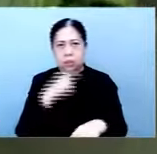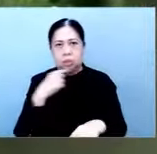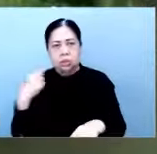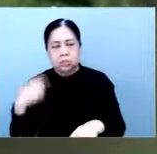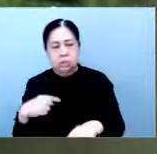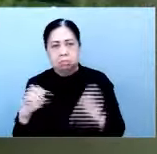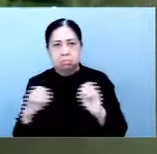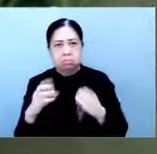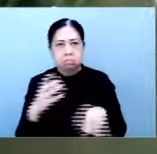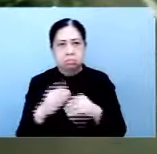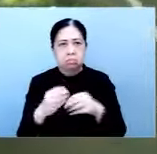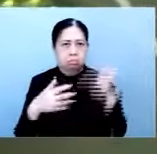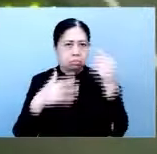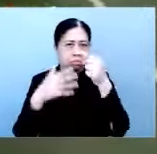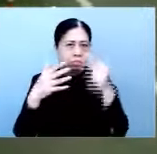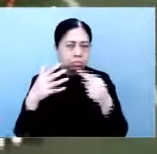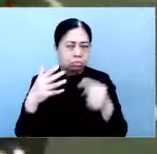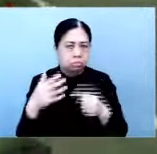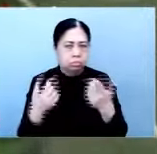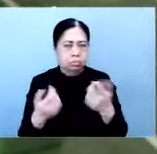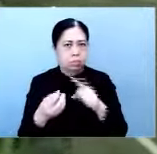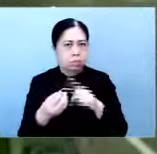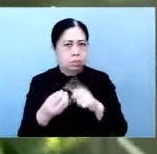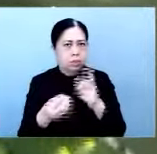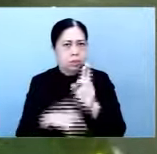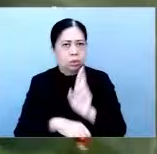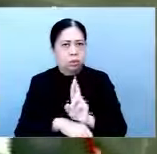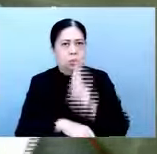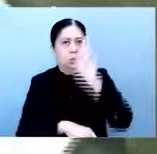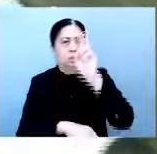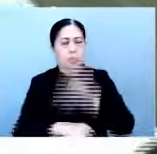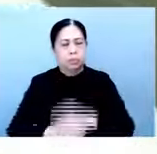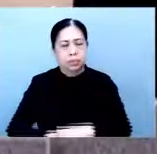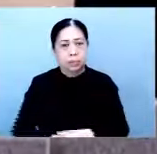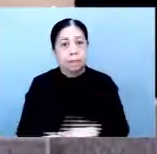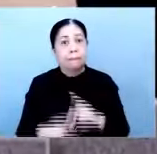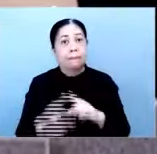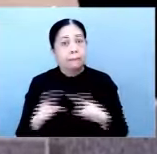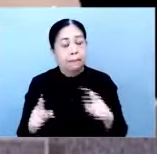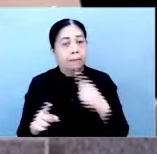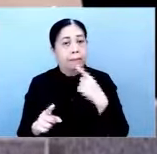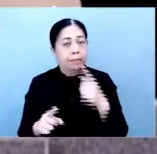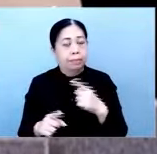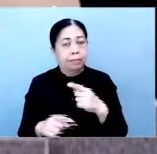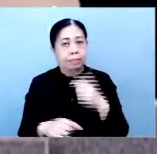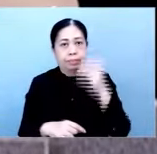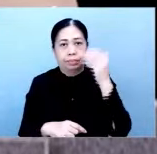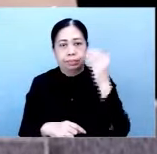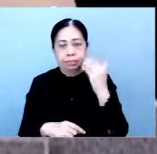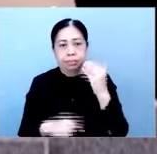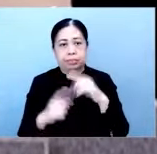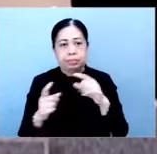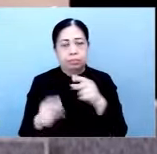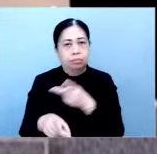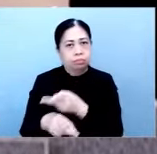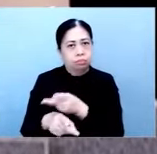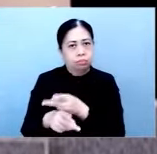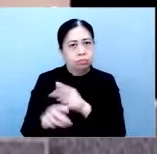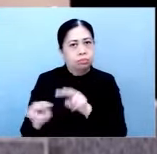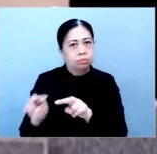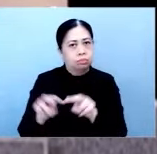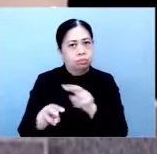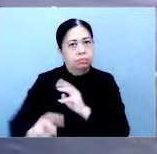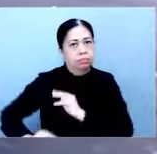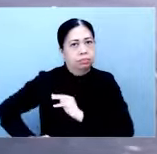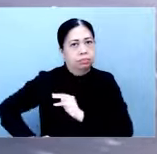pang karagdagang detalye na inilabas ukol sa missile launch. Pero sinabi ng South Korea na patuloy nilang binabantayan ang mga